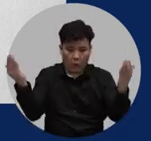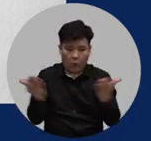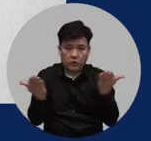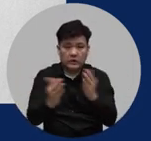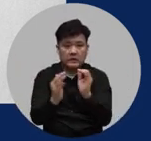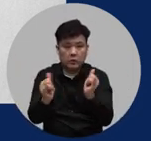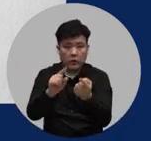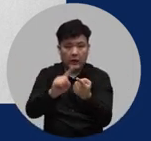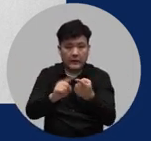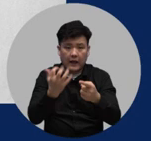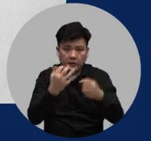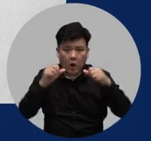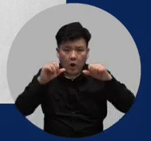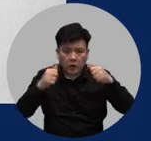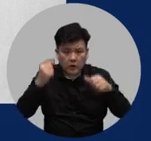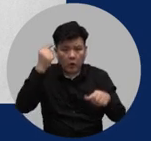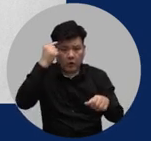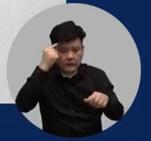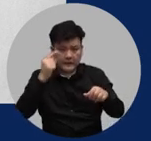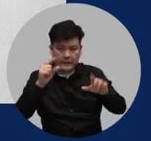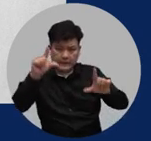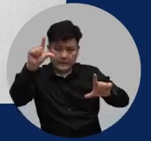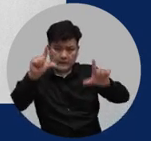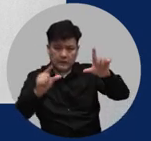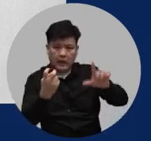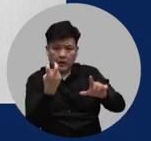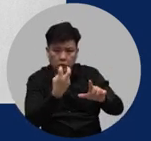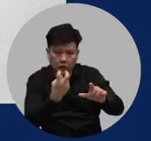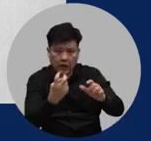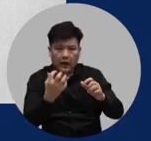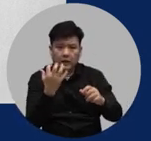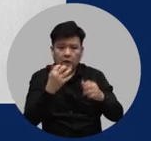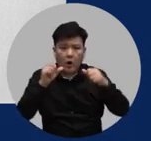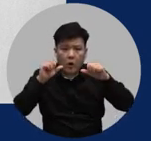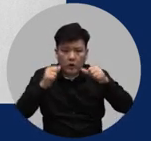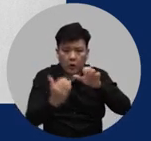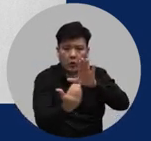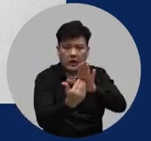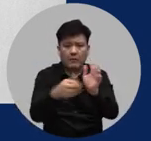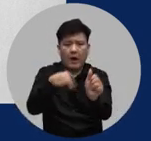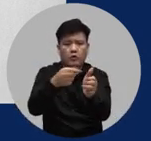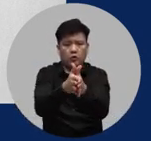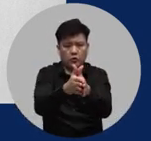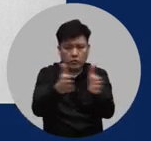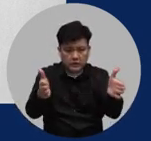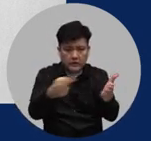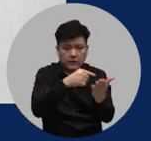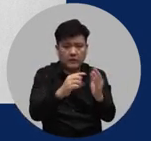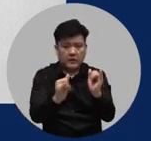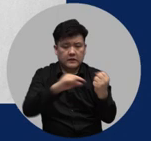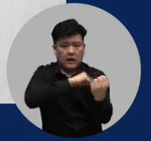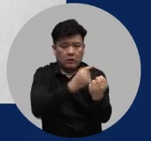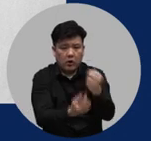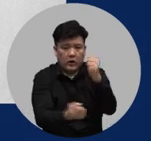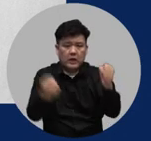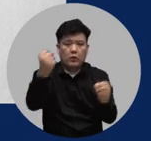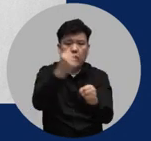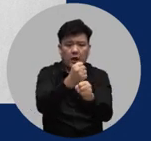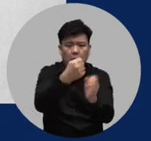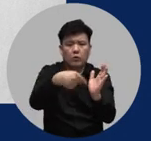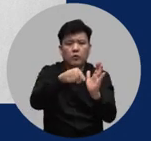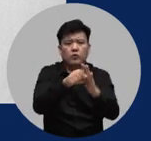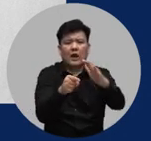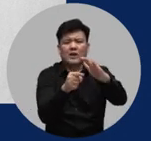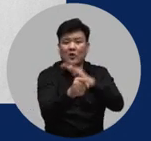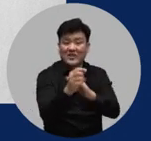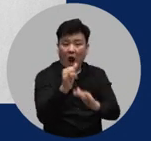직원에 대한 성희롱 의식 및 실태 조사, 성희롱 예방 교육 실시, 피해자 권리 회복을 위한 조치가